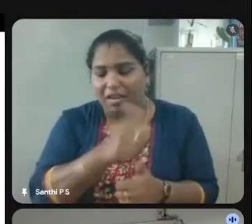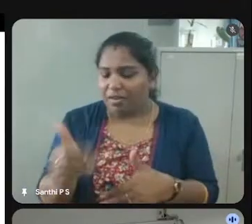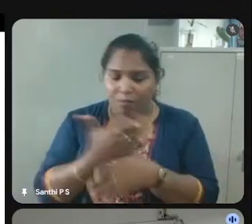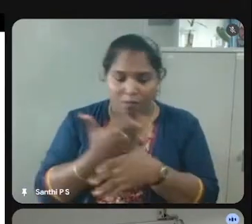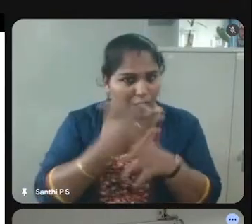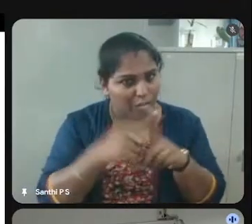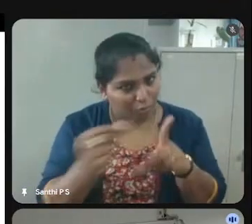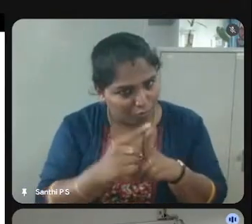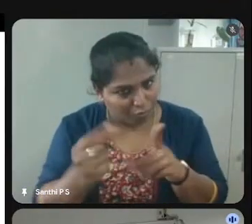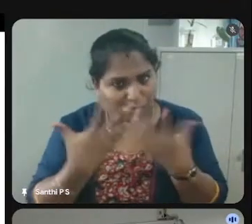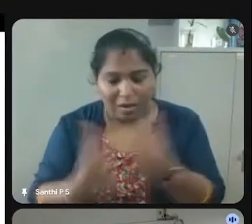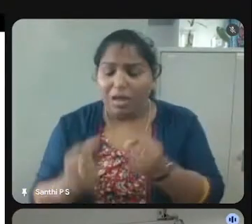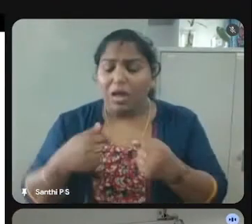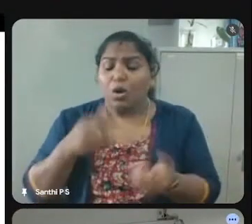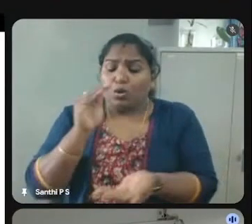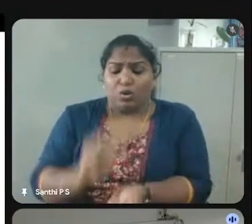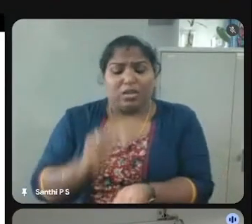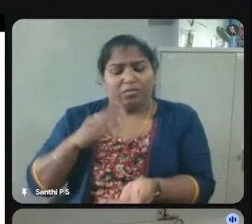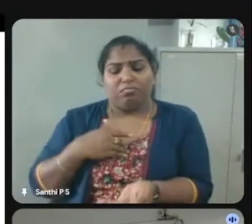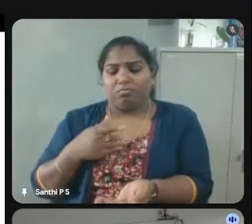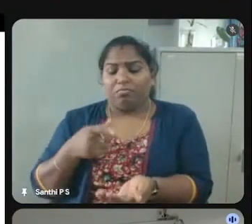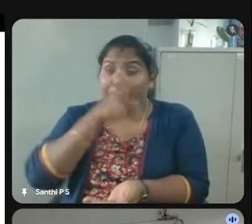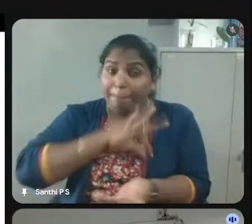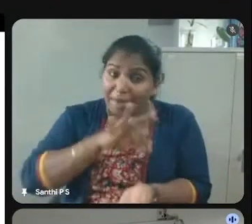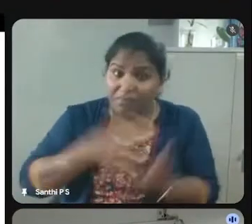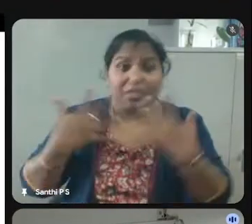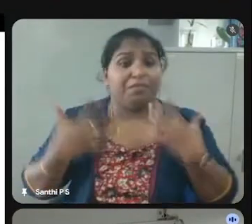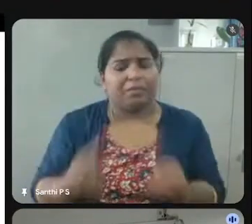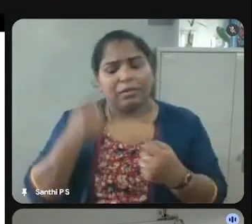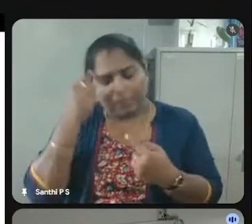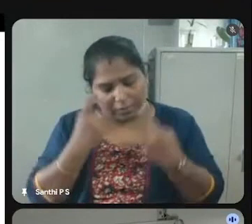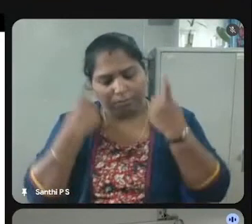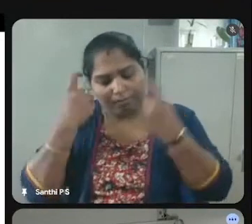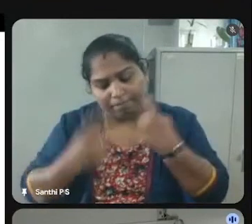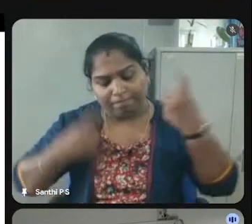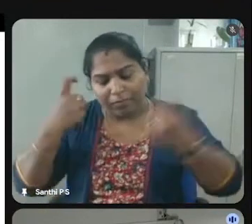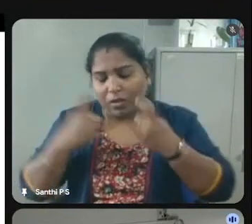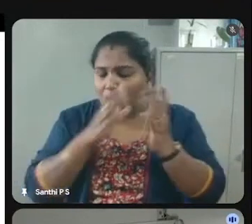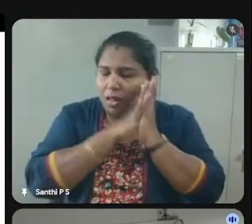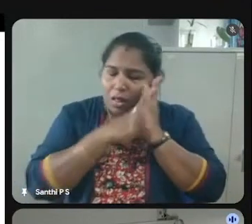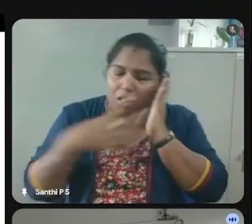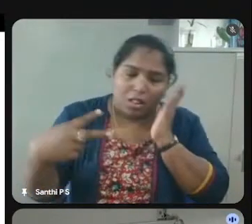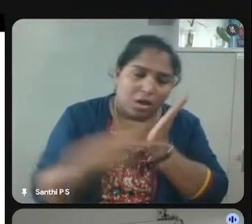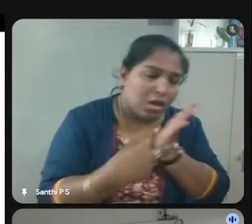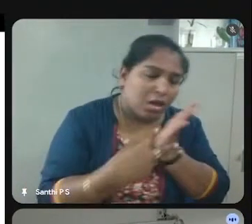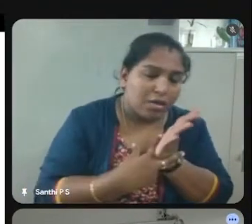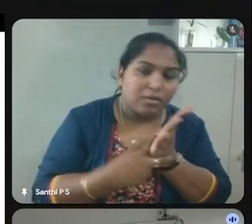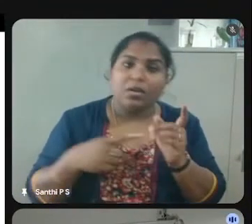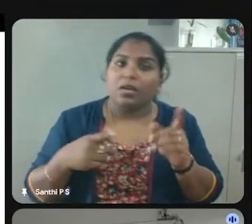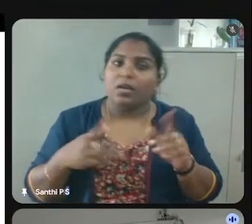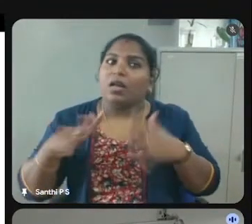വേണ്ടി ചെയ്യേണ്ടതെല്ലാം ഫലപ്രദമായിട്ട് ചെയ്യണം, അല്ലെങ്കിൽ ഇങ്ങനെയുള്ള കാര്യങ്ങൾ ചിന്തിച്ച് ഉറക്കമില്ലാതാവുന്നു, ഉത്കണ്ഠ, ഞാൻ മുമ്പ് പറഞ്ഞു ആങ്സൈറ്റി